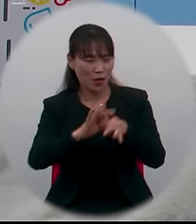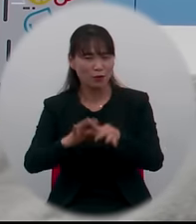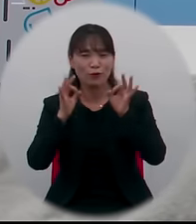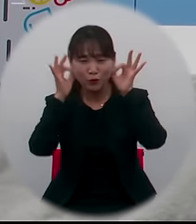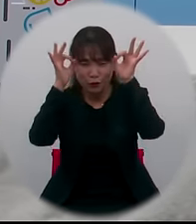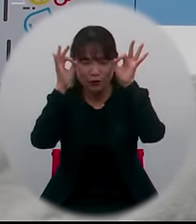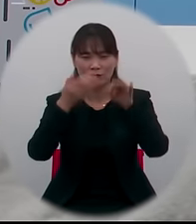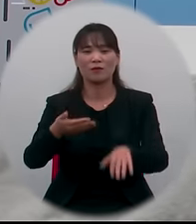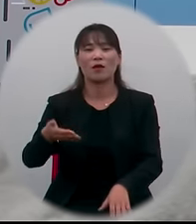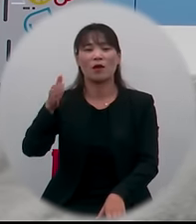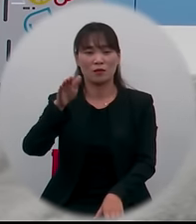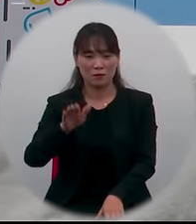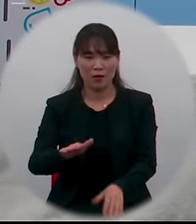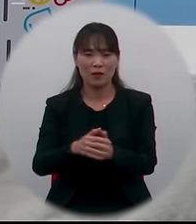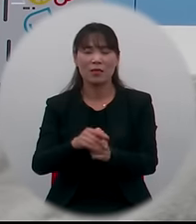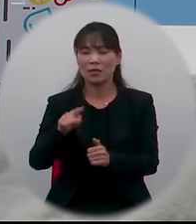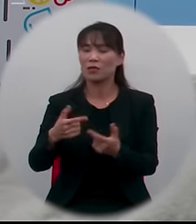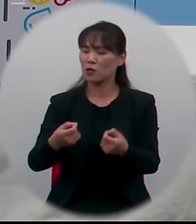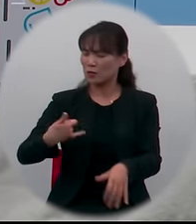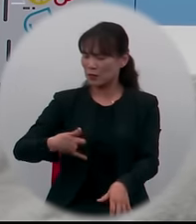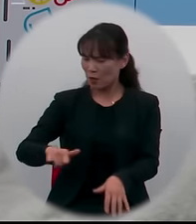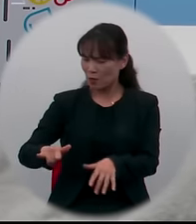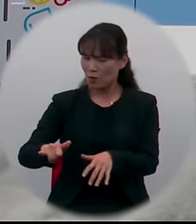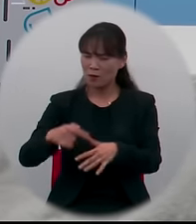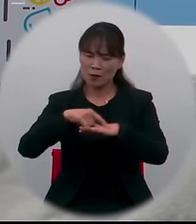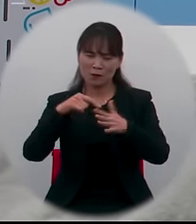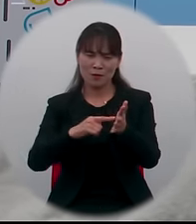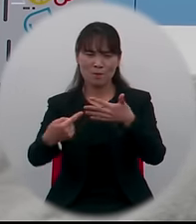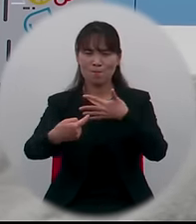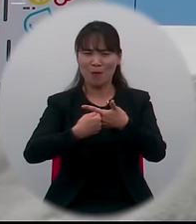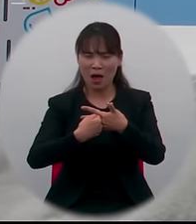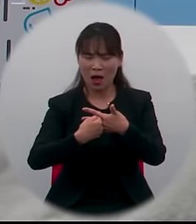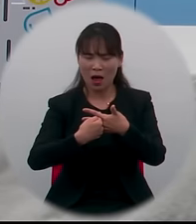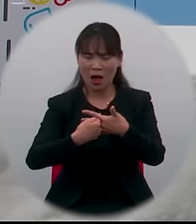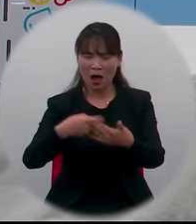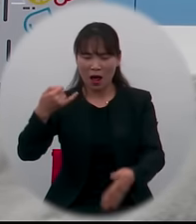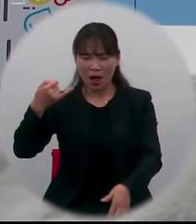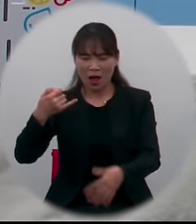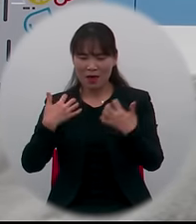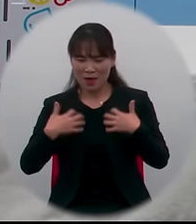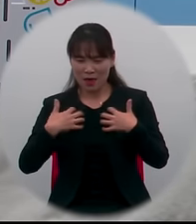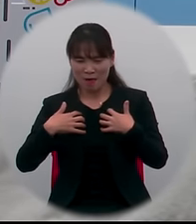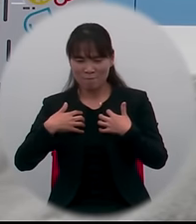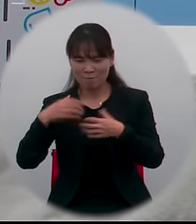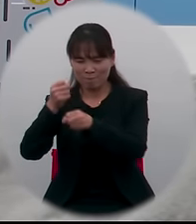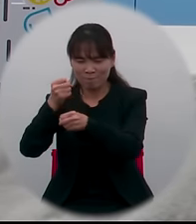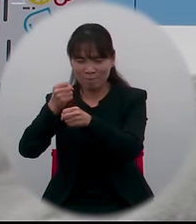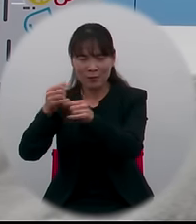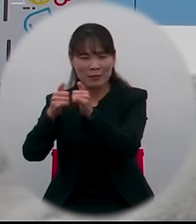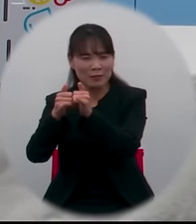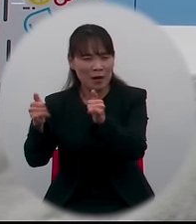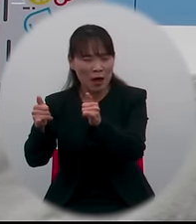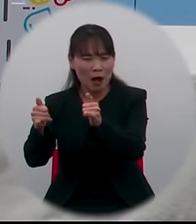이어가려고 노력한다 할지라도 그러한 자녀들의 심리를 정확하게 꿰뚫고 있는 게임 개발자 400명이 만들어 낸 그